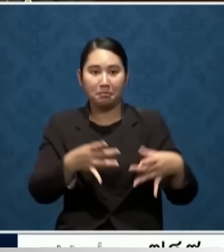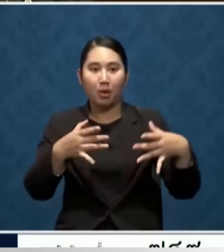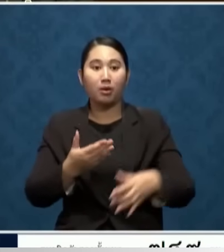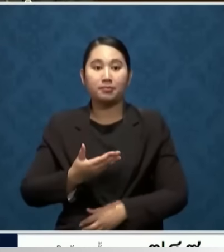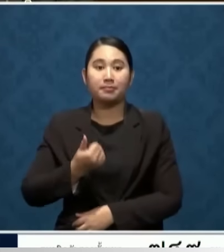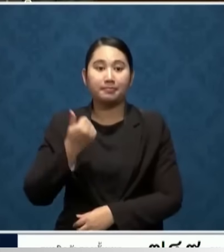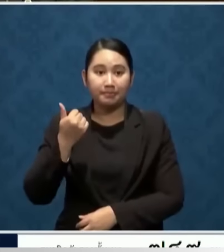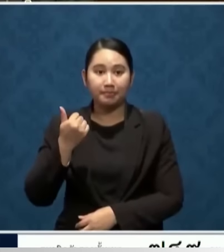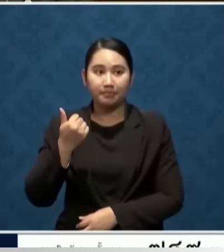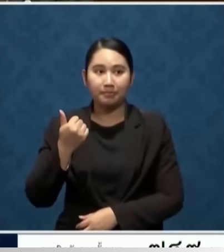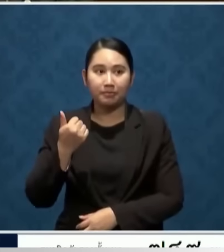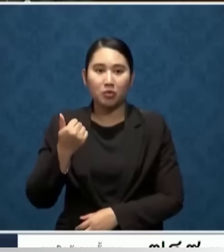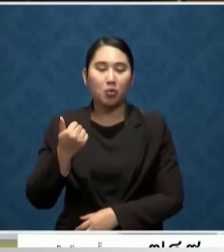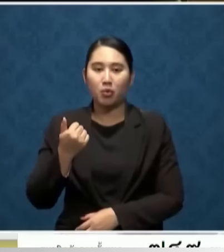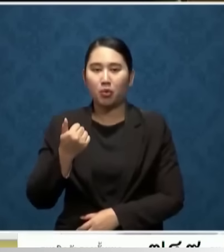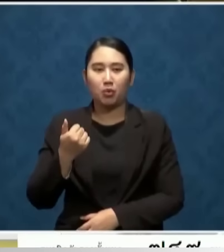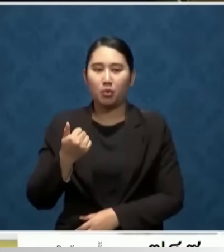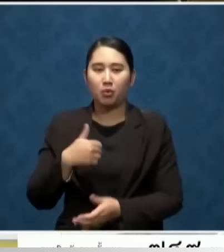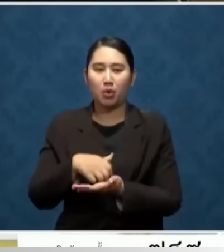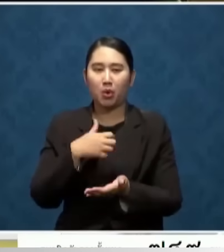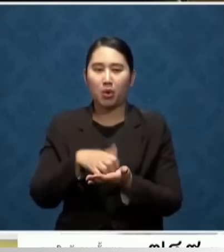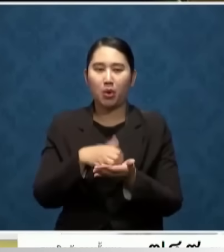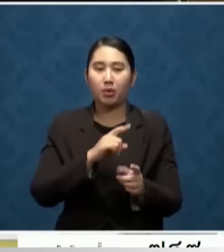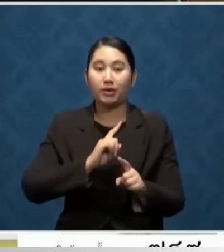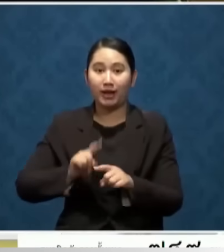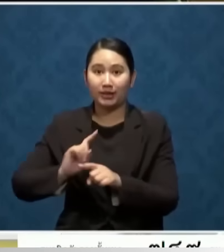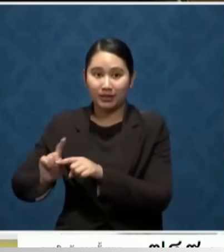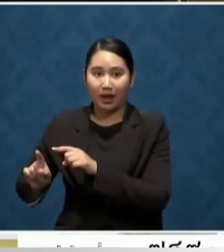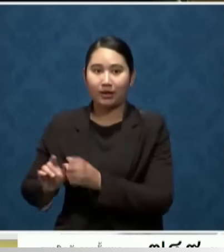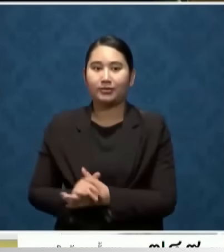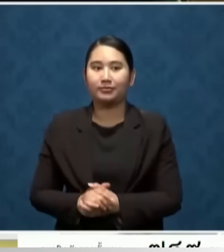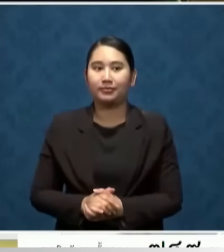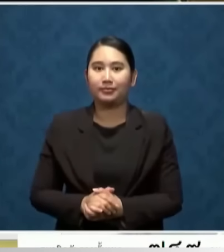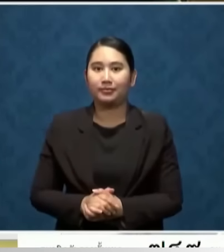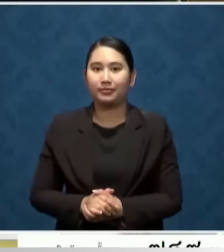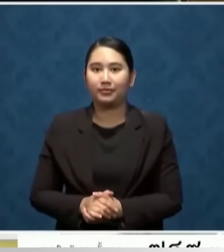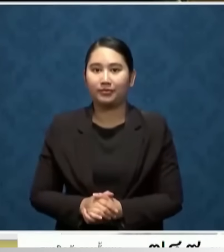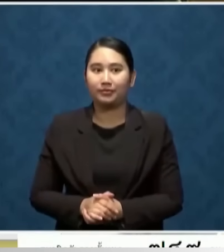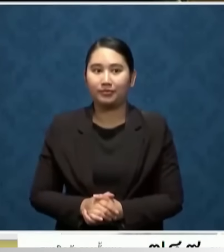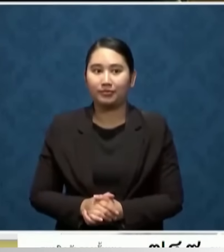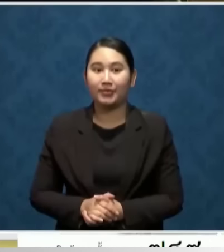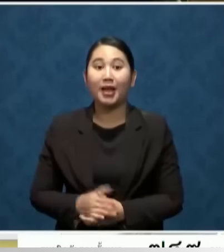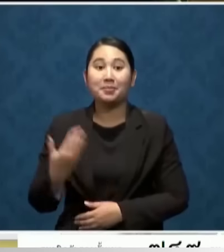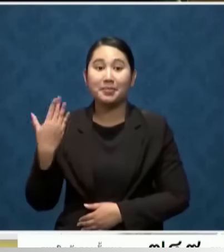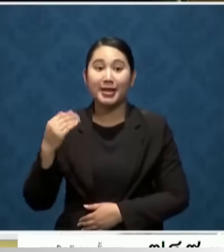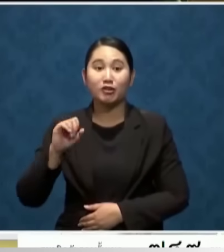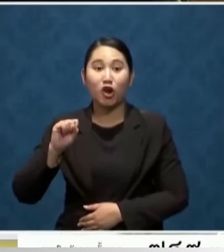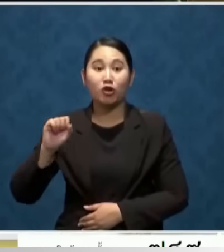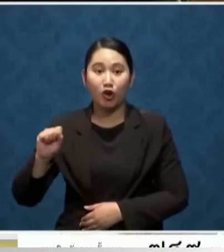ในวันนี้มีหลายเรื่องหลายประเด็นไม่ว่าที่ท่านสมาชิกผู้ทรงเกียรติได้อภิปรายไปแล้ว